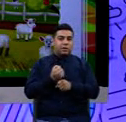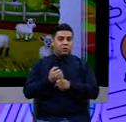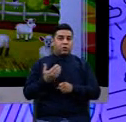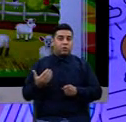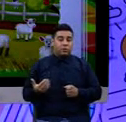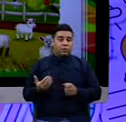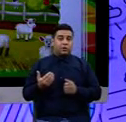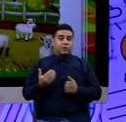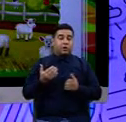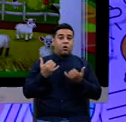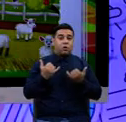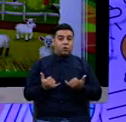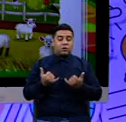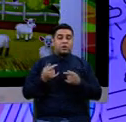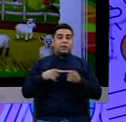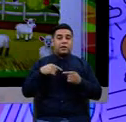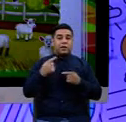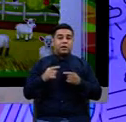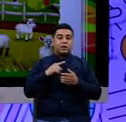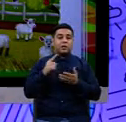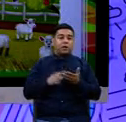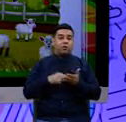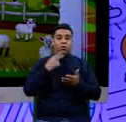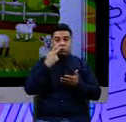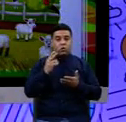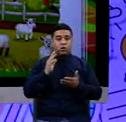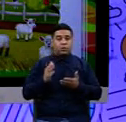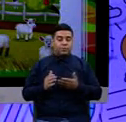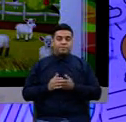tayyorlanadi. Ana endi keyingi savolni ko'ramiz.